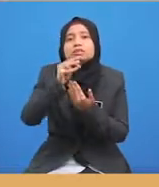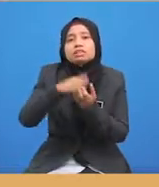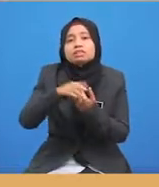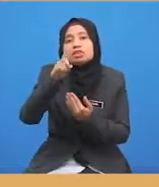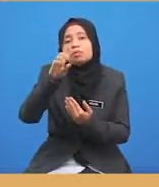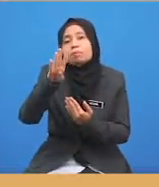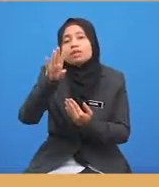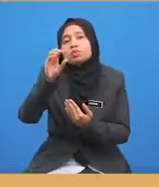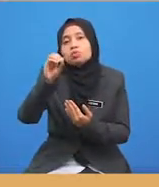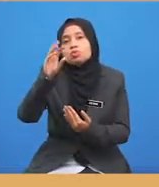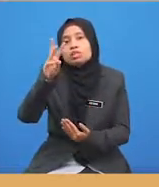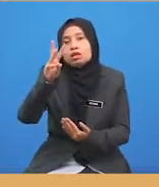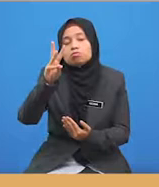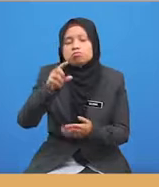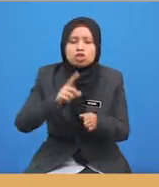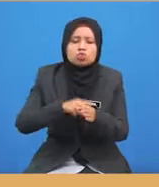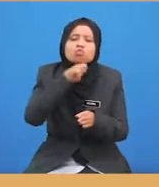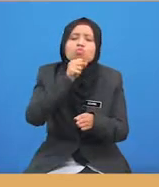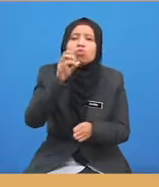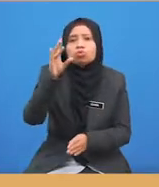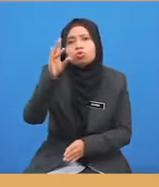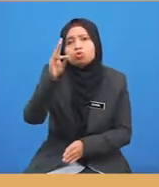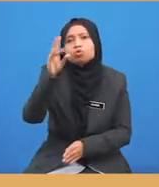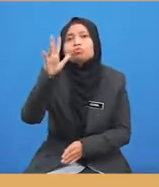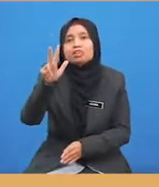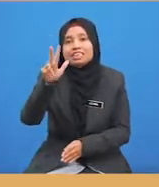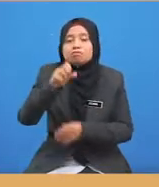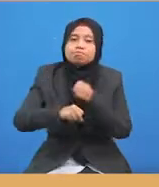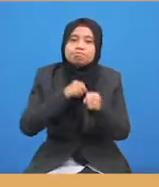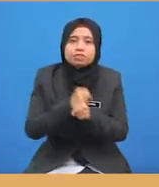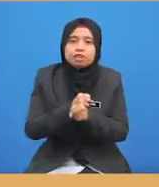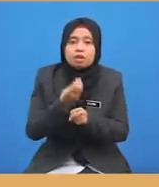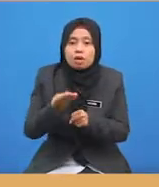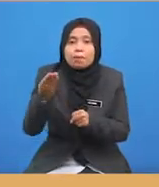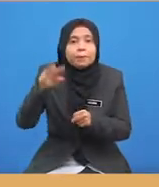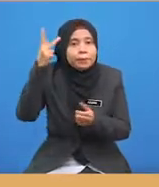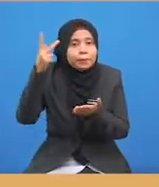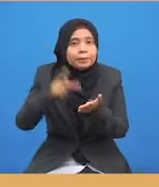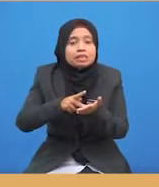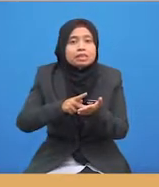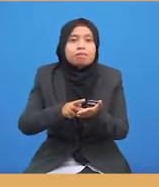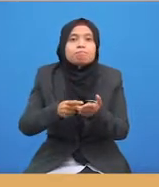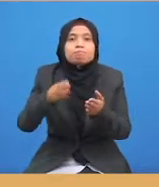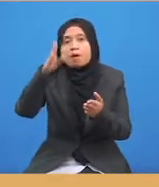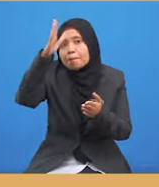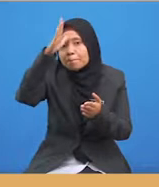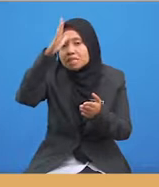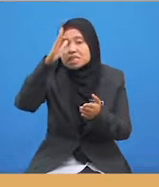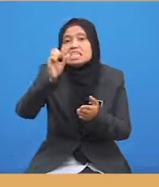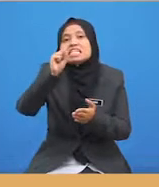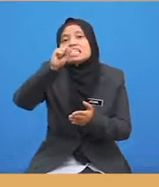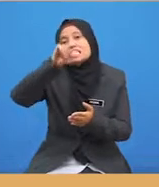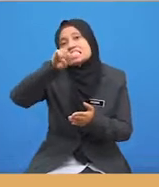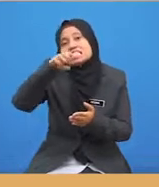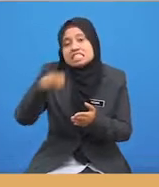1406 ketika berusia 73 tahun. Beliau dikenali sebagai bapa kepada sejarah